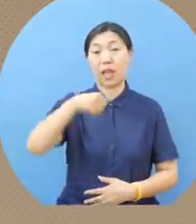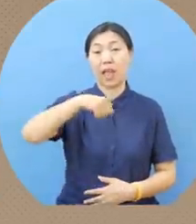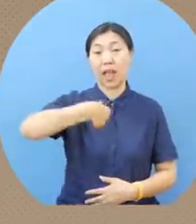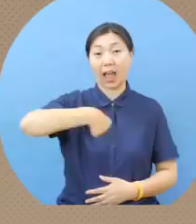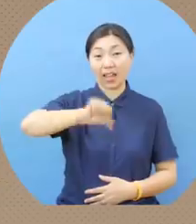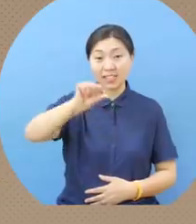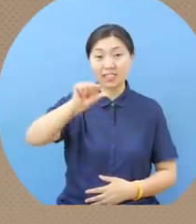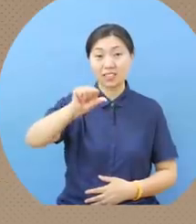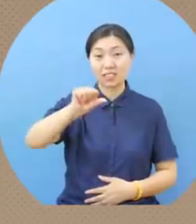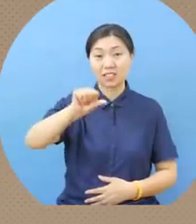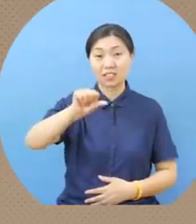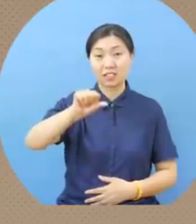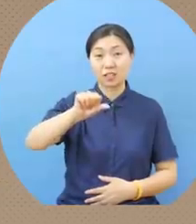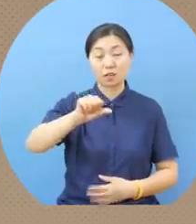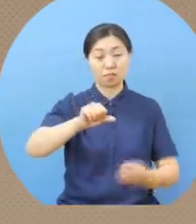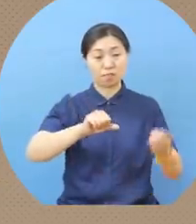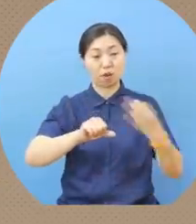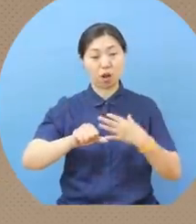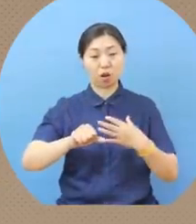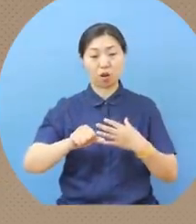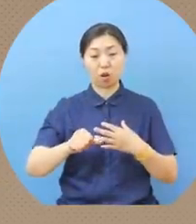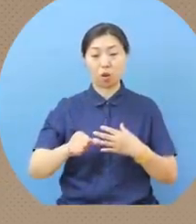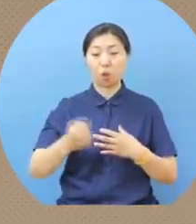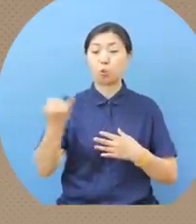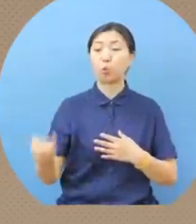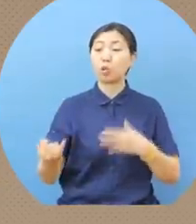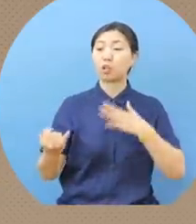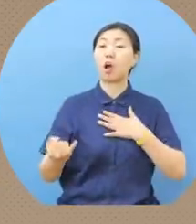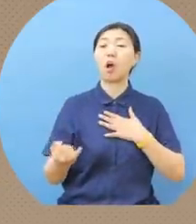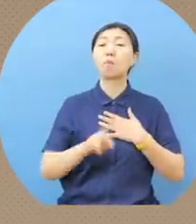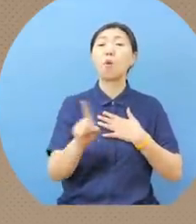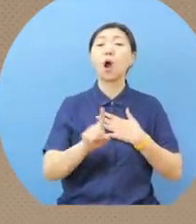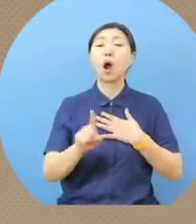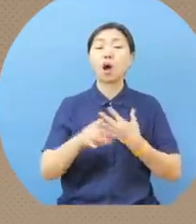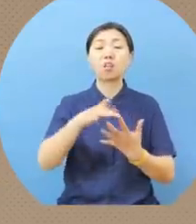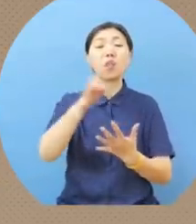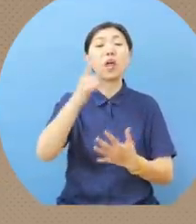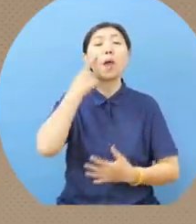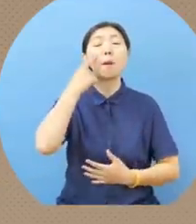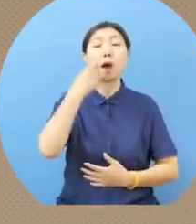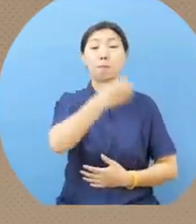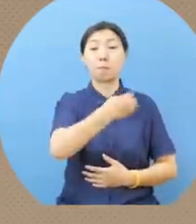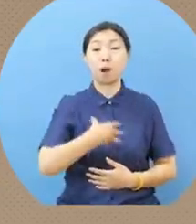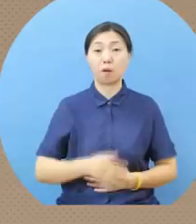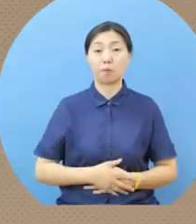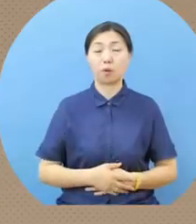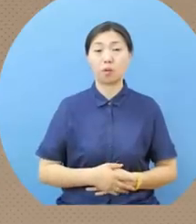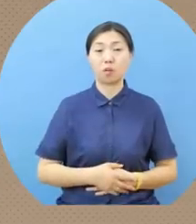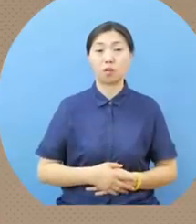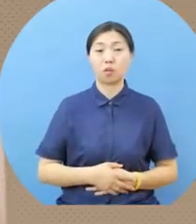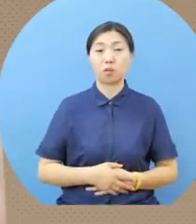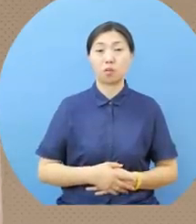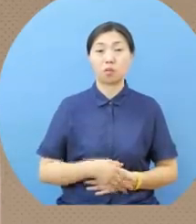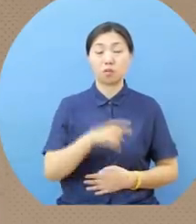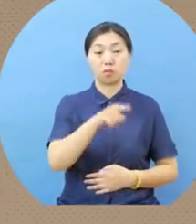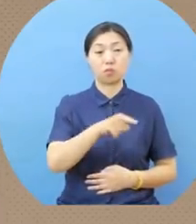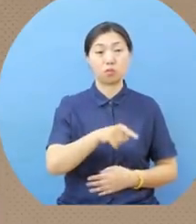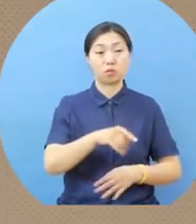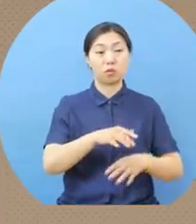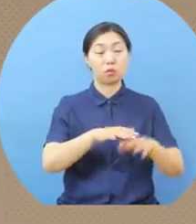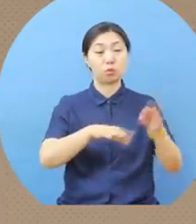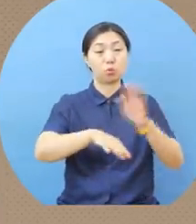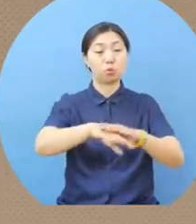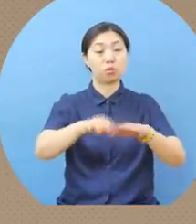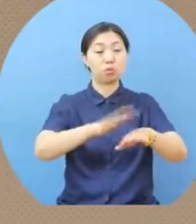저리 동생하고 나하고 돌쩌귀 엄마는 선택해라 그러면 뭐 그러면 손을 두개 다 떨고